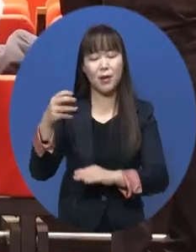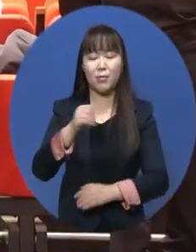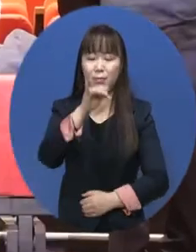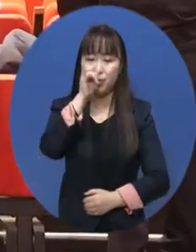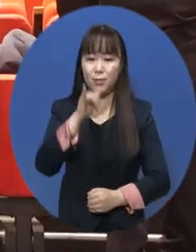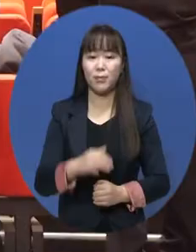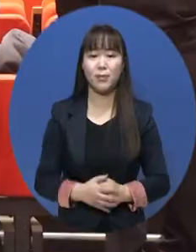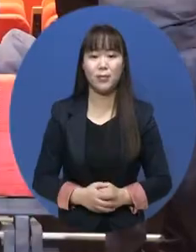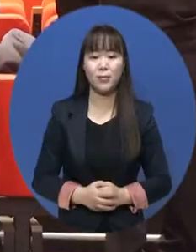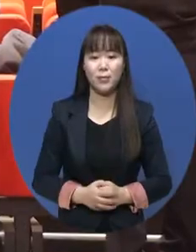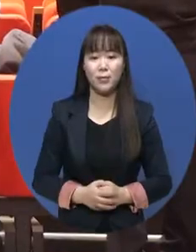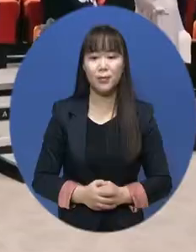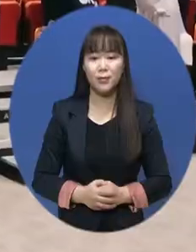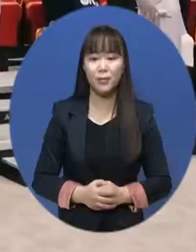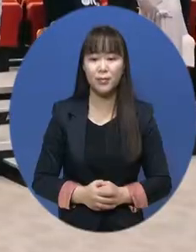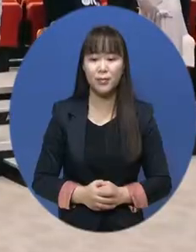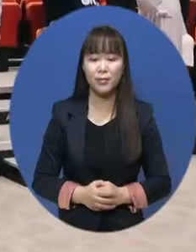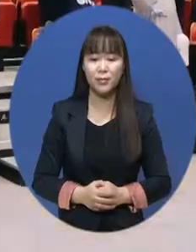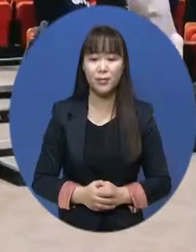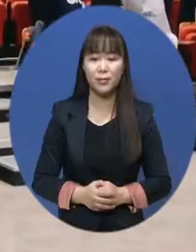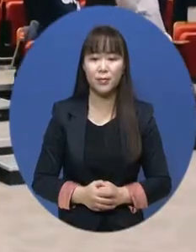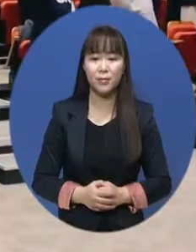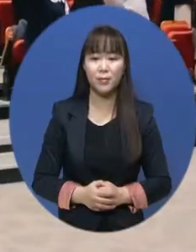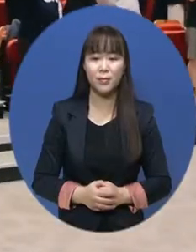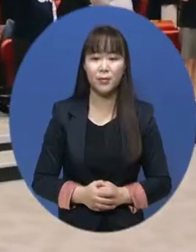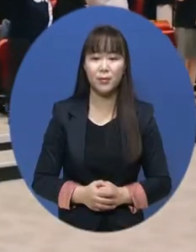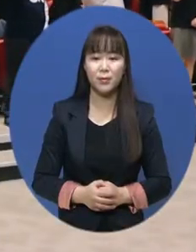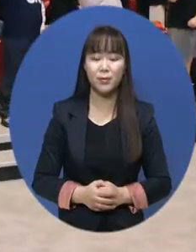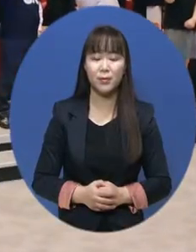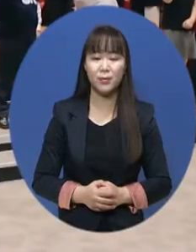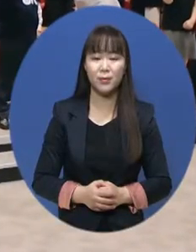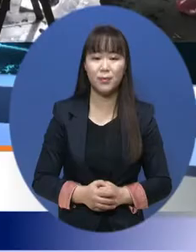있습니다. 복지TV 경기방송 정은선입니다.